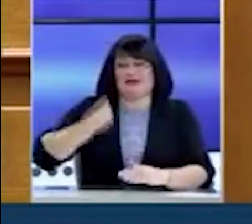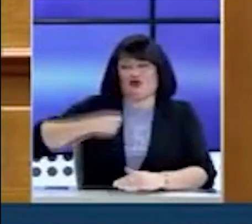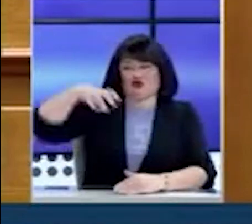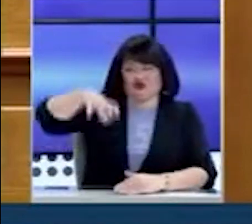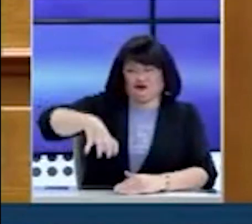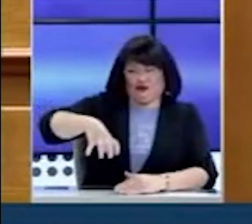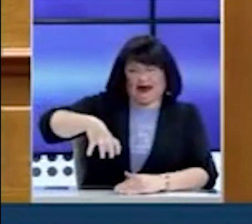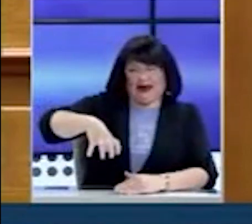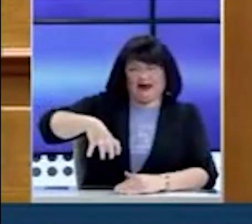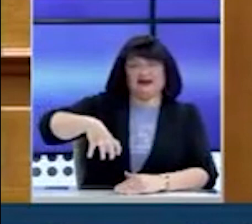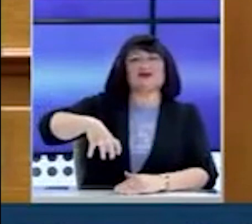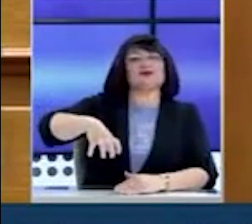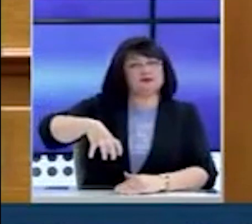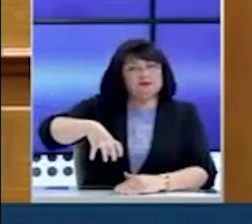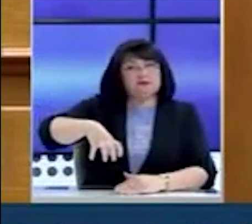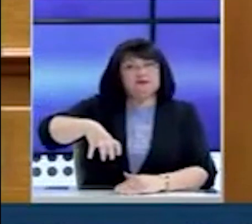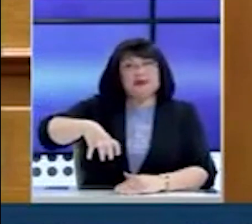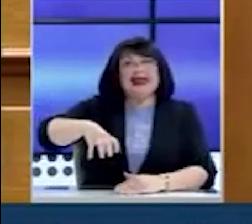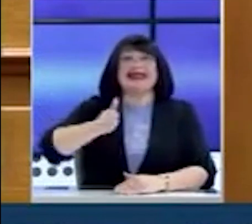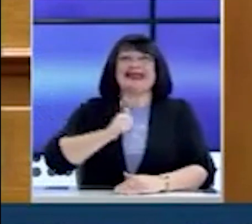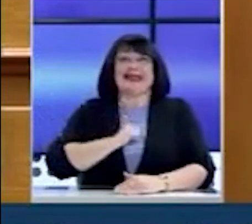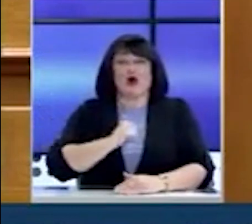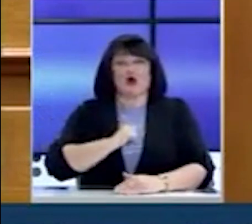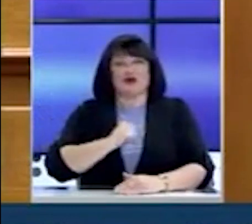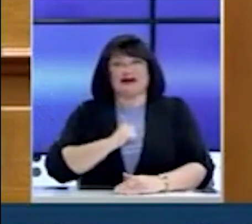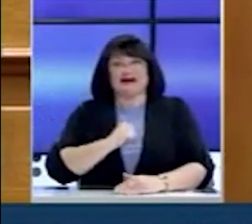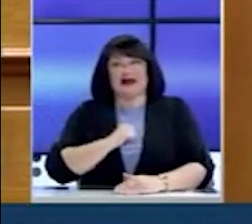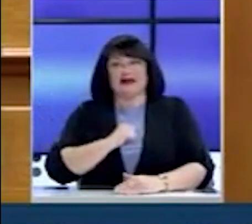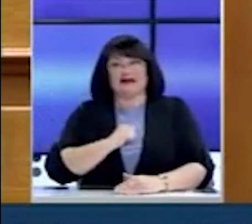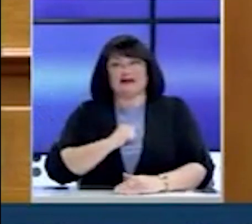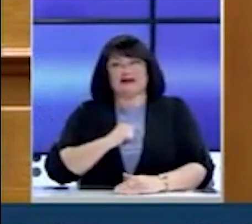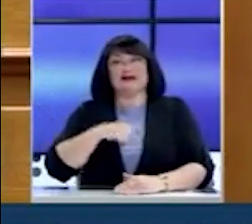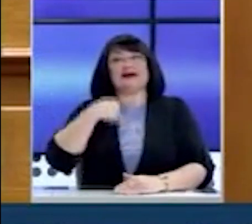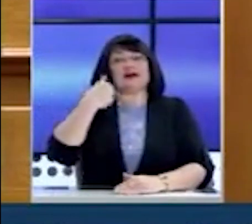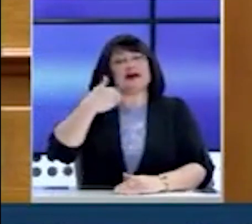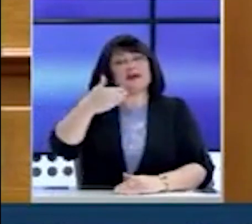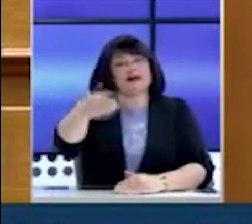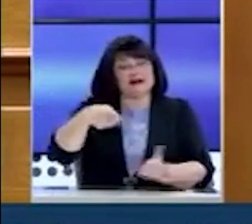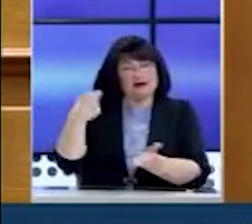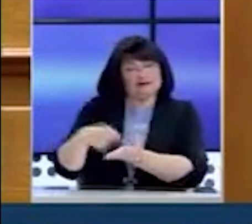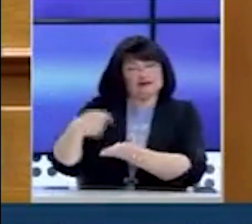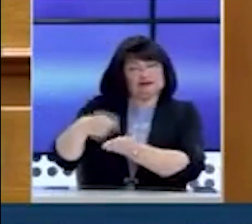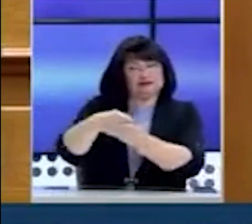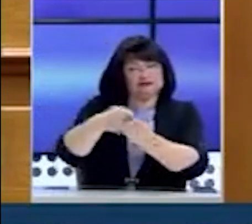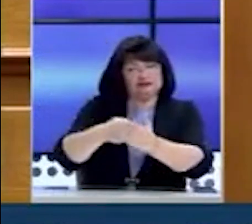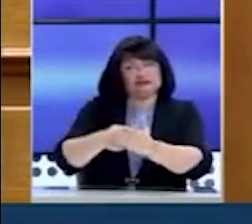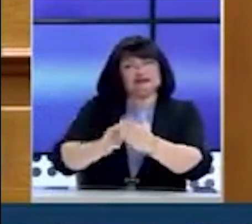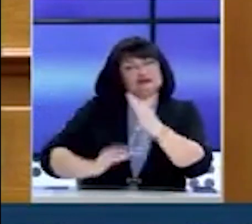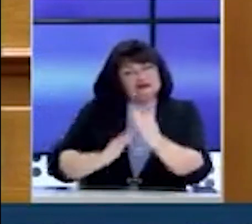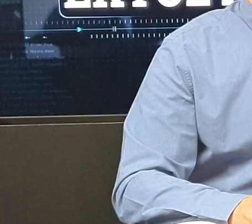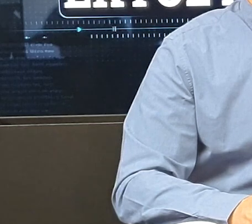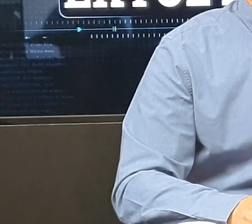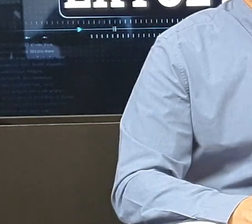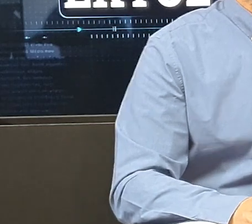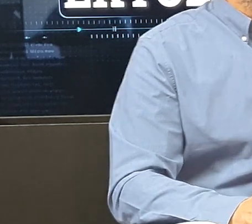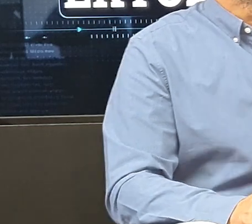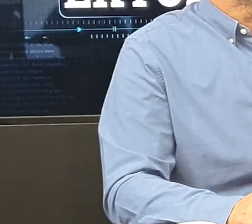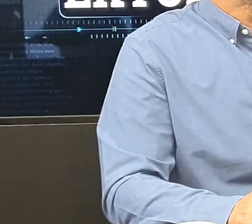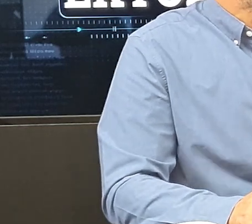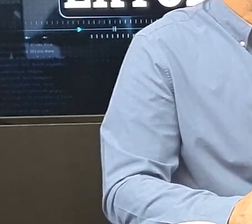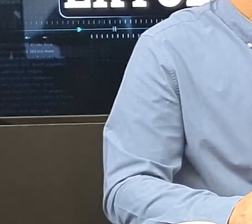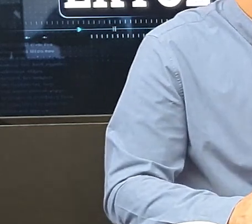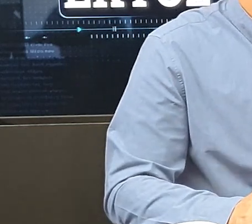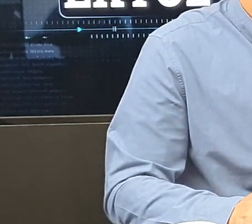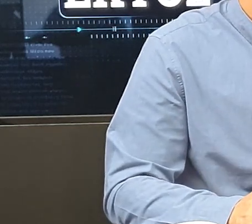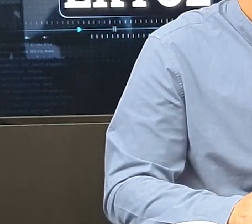φορέα, ο οποίος έχει την κυριότητά του και τη δυνατότητα να το αποκτήσουν πίσω σε περίπτωση που ανακάμψουν οικονομικά. Λοιπόν, αυτό